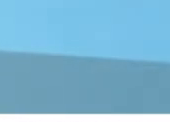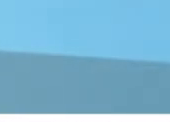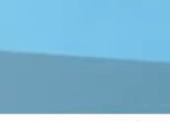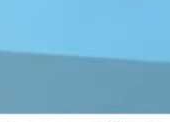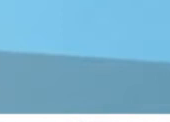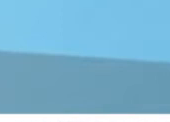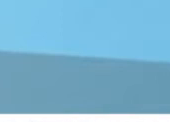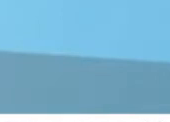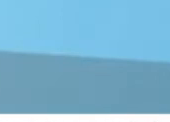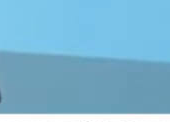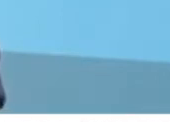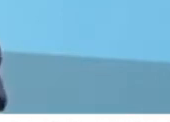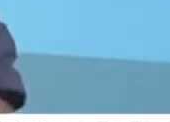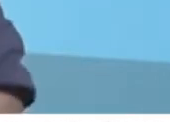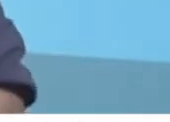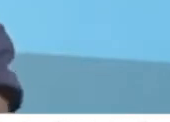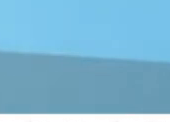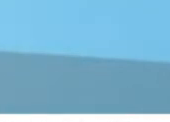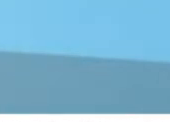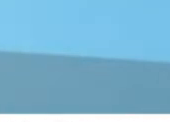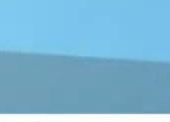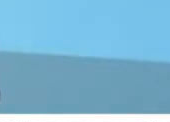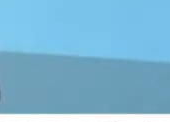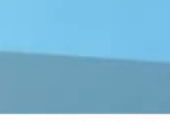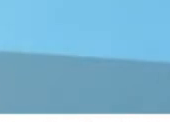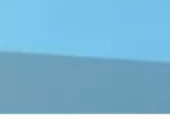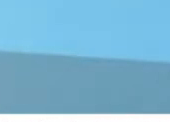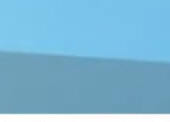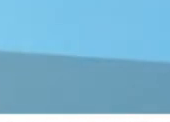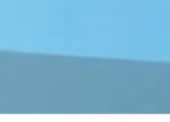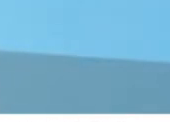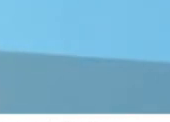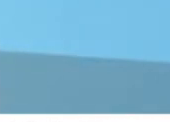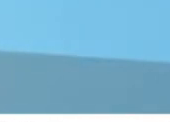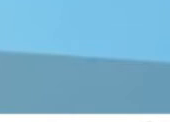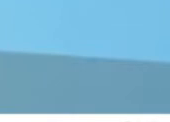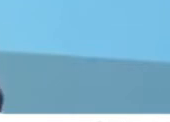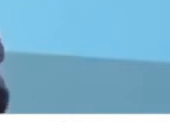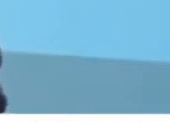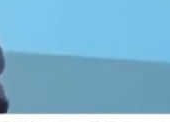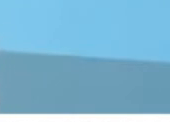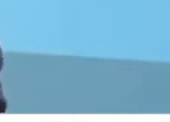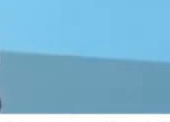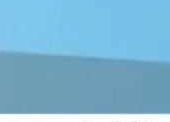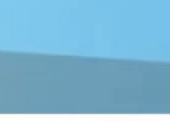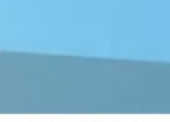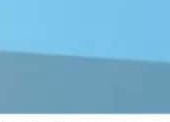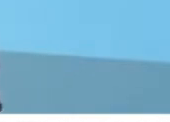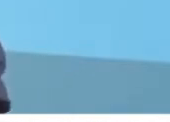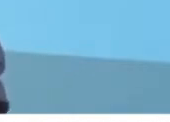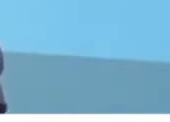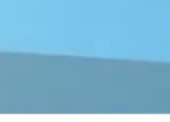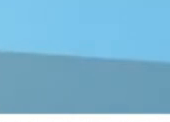anastahili. Hapa tunastahili turejee katika ule mwanzo kabisa ambapo ni shuleni na kuanza kufunza maadili